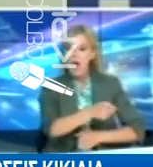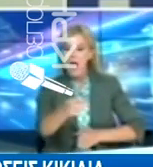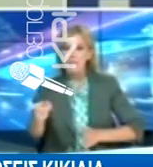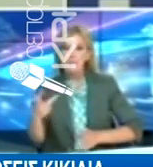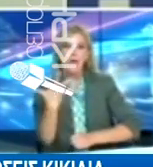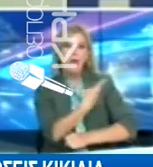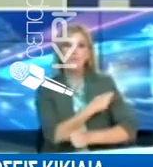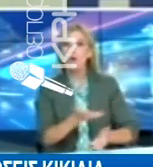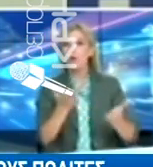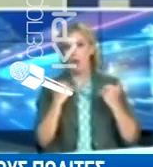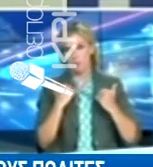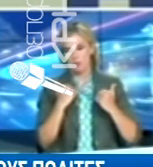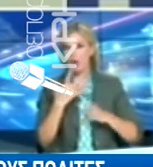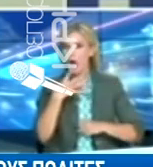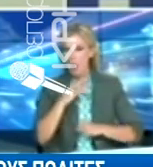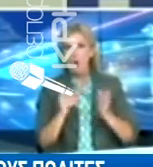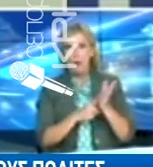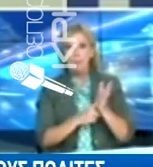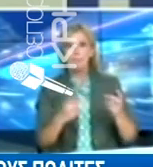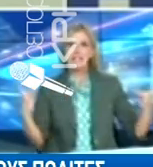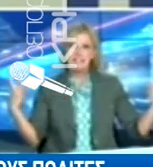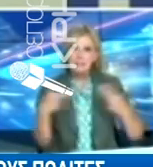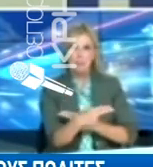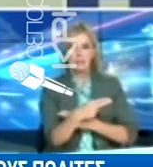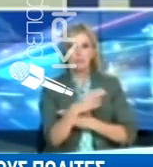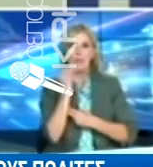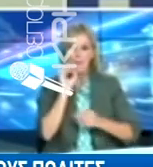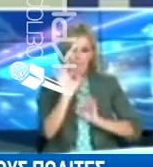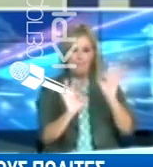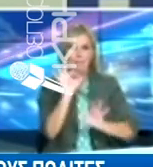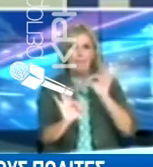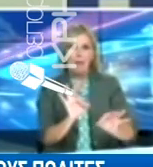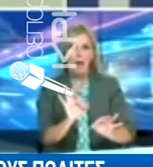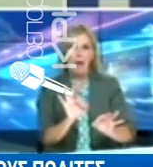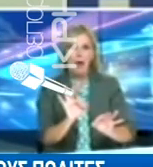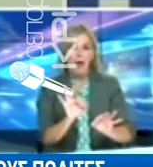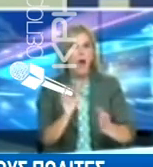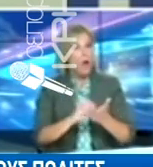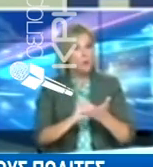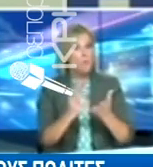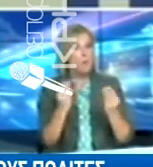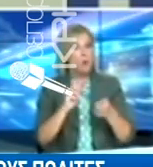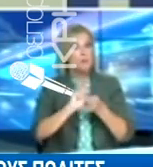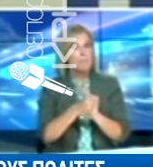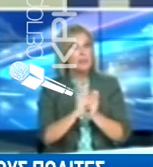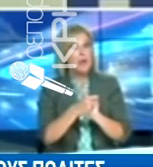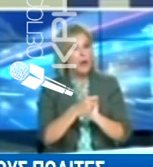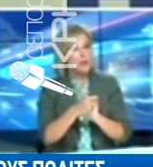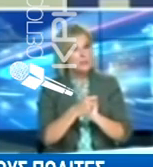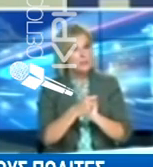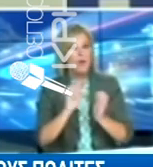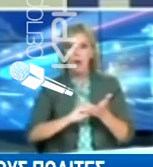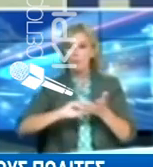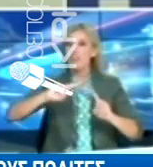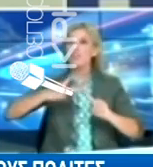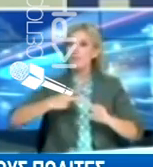Πρώτον, για να σταματήσουμε όσο μπορούμε τη μετάδοση του ιού και τις νέες μεταλλάξεις και δεύτερον, για να θωρακίσουμε